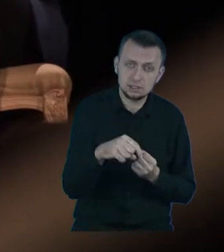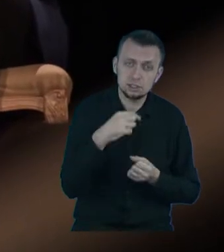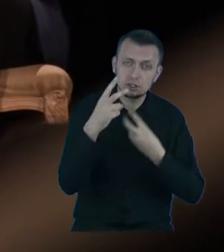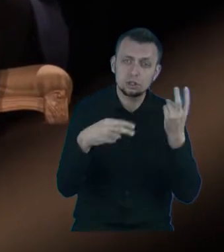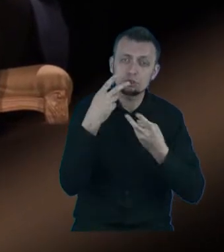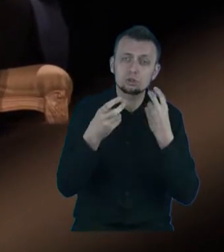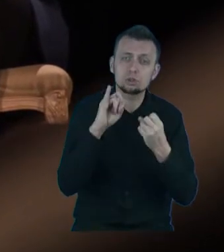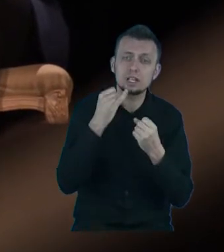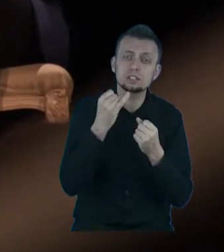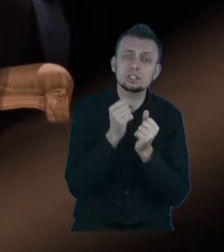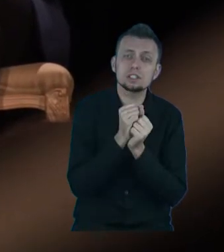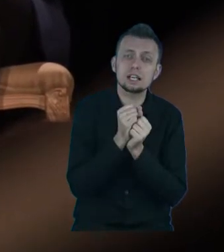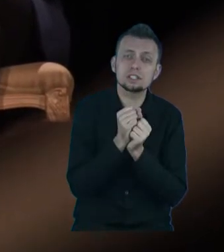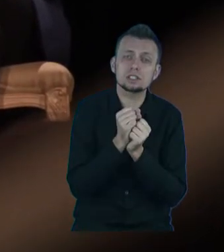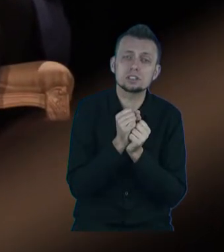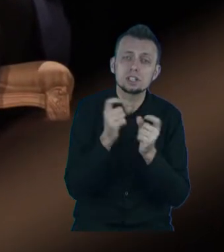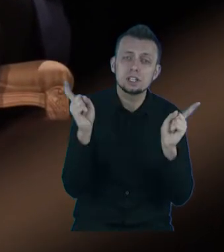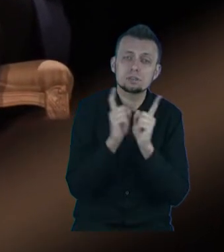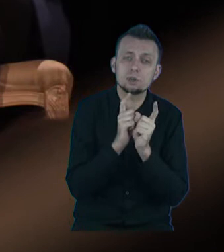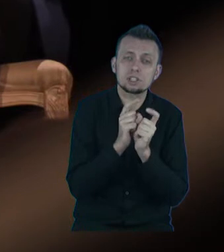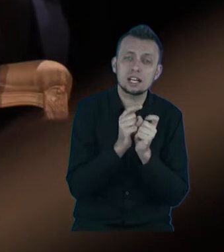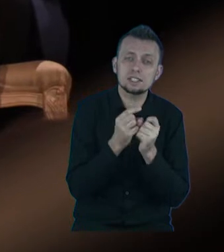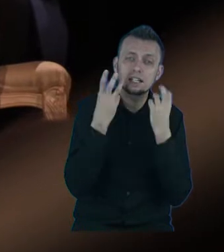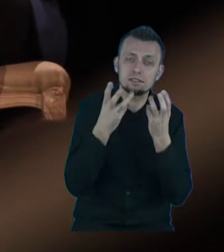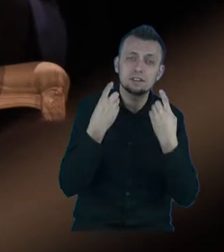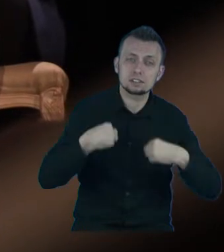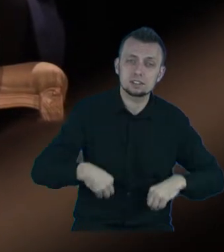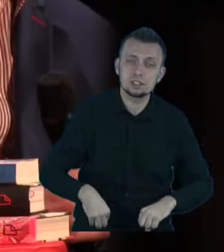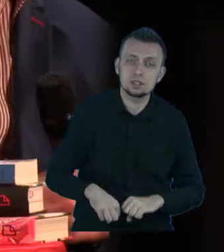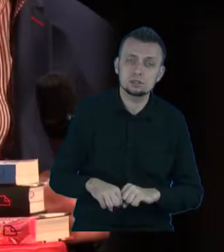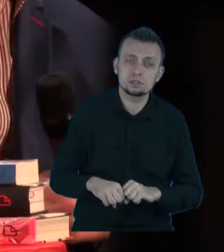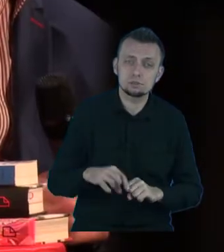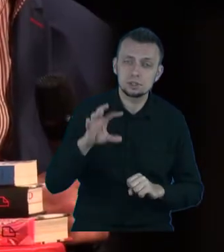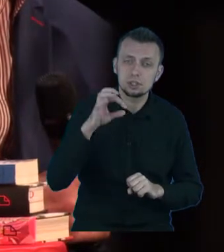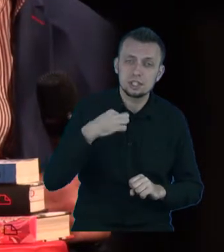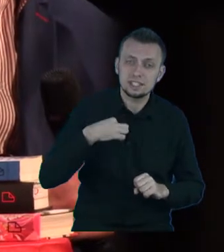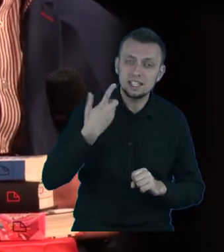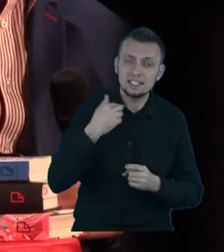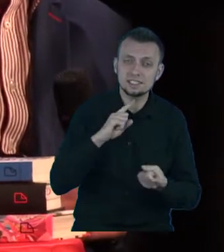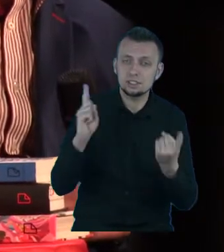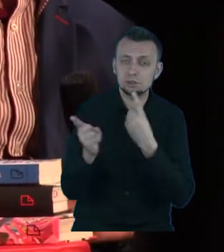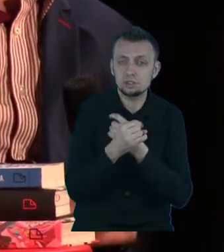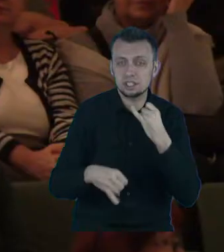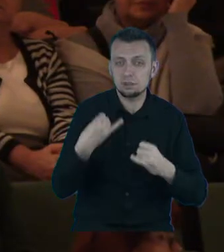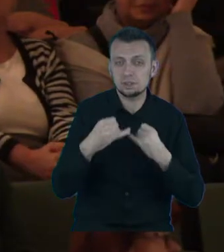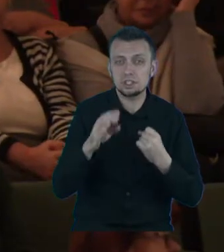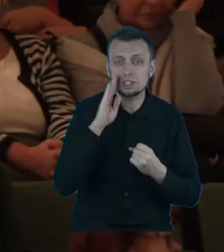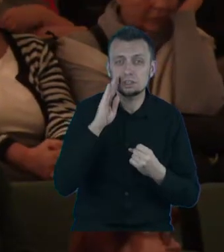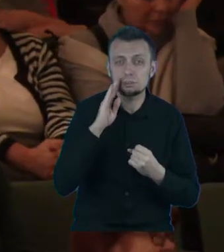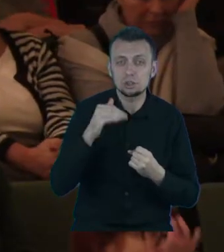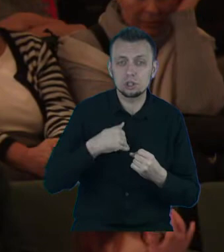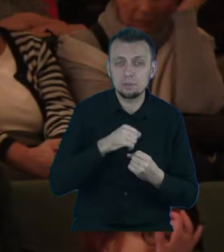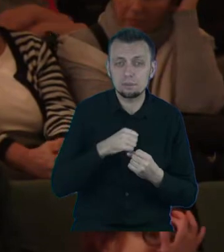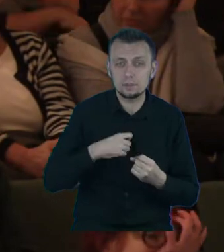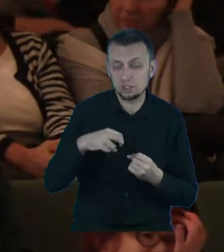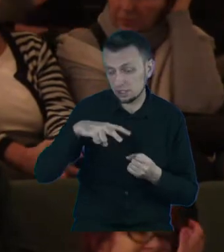różnych celebryckich spotkaniach. Mówię, bo ja nie stronię przed niczym. Jeżeli coś mi się podoba, to ja idę. Nie stronię